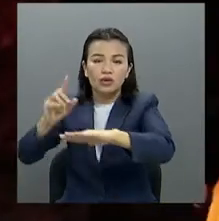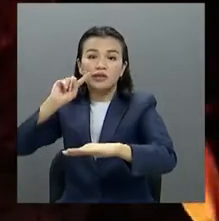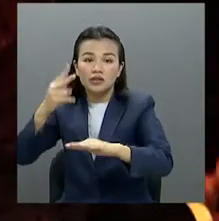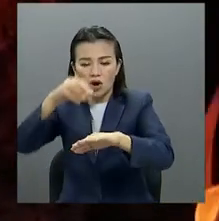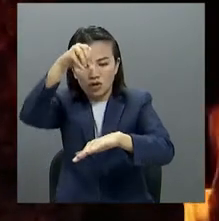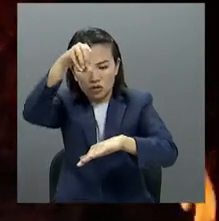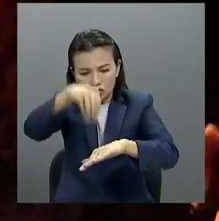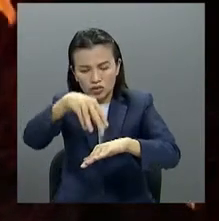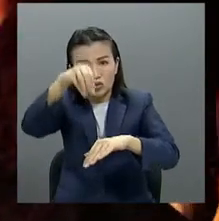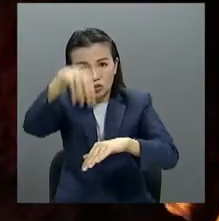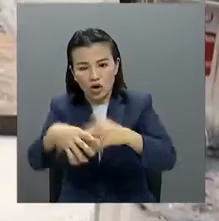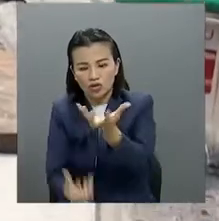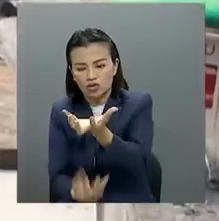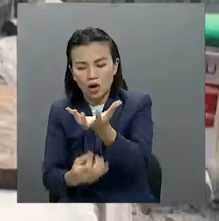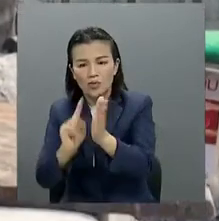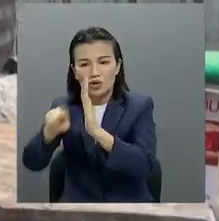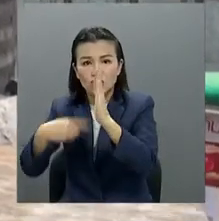งจนหนังควายนั้นนิ่ม